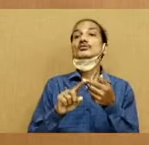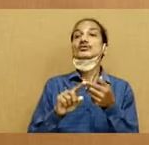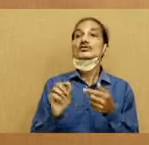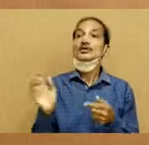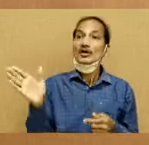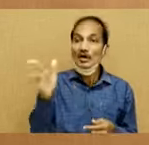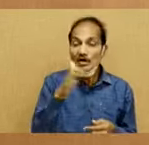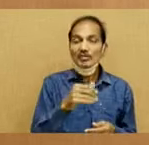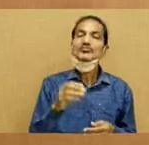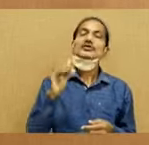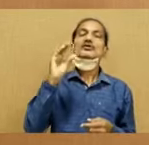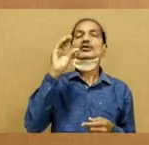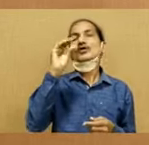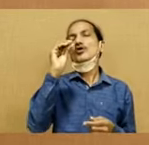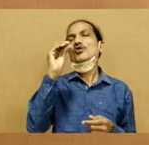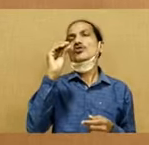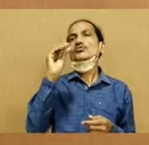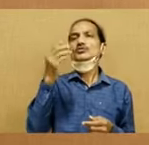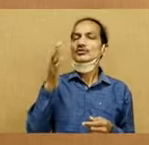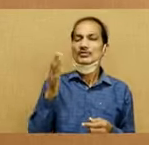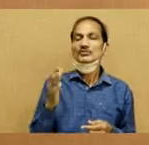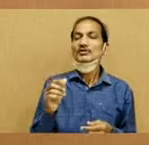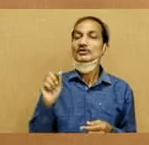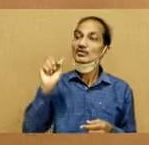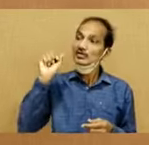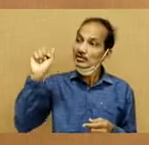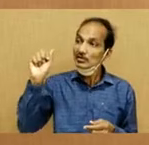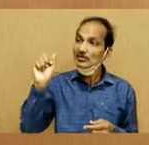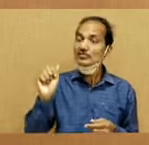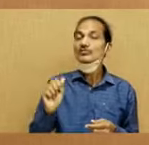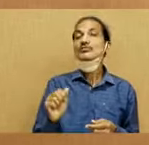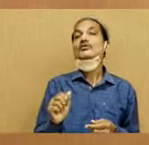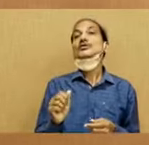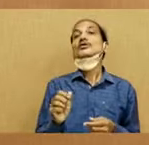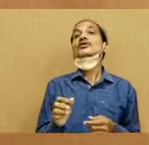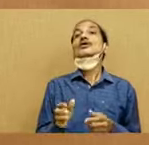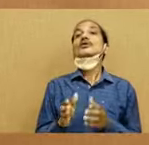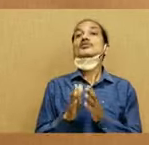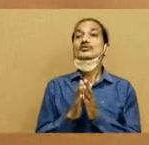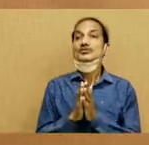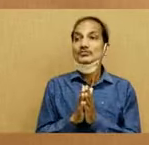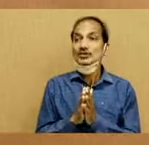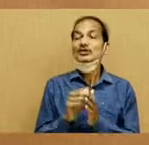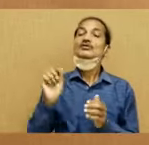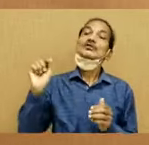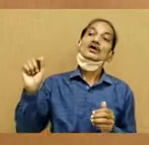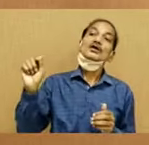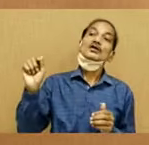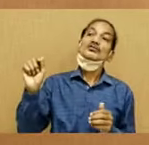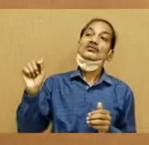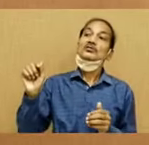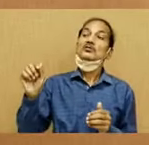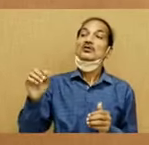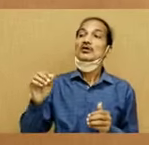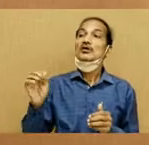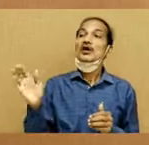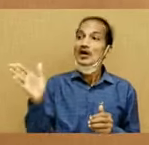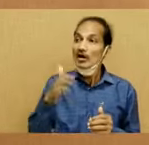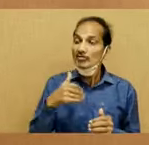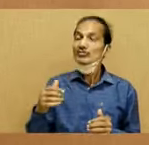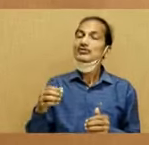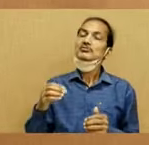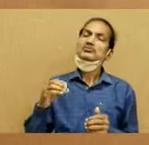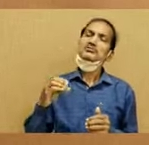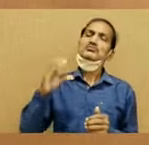ନାହିଁ, ତାକୁ ସମ୍ମାନ ଦେବା, ଆଉ ଶତ୍ରୁକୁ କ୍ଷମତା ସମ୍ପନ୍ନ, ଆମଠୁ ଅଧିକ କ୍ଷମତା ସମ୍ପନ୍ନ ଭାବି ଆଗତୁରା ଆମକୁ ତିଆରି